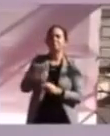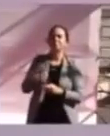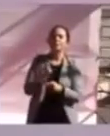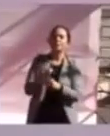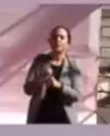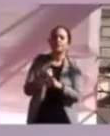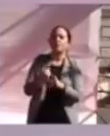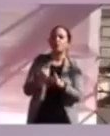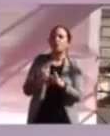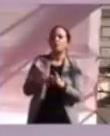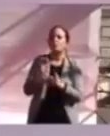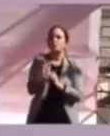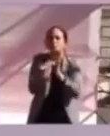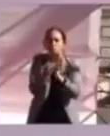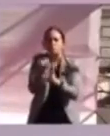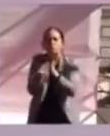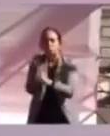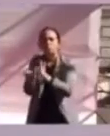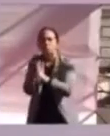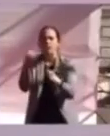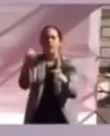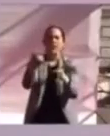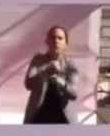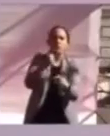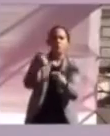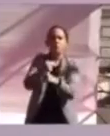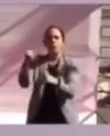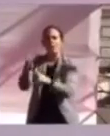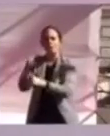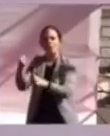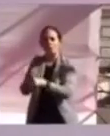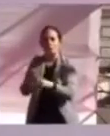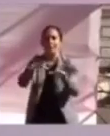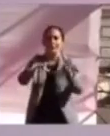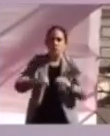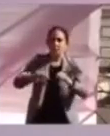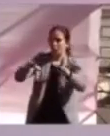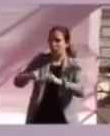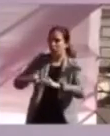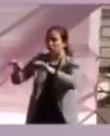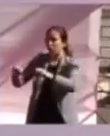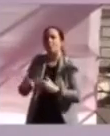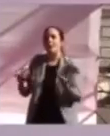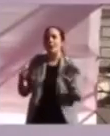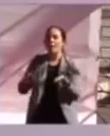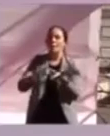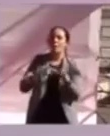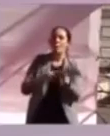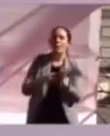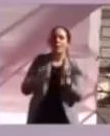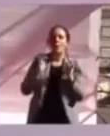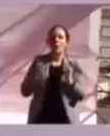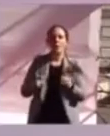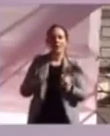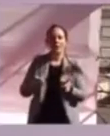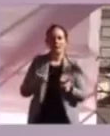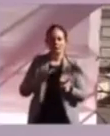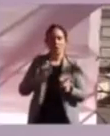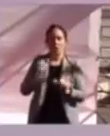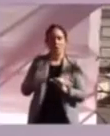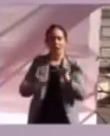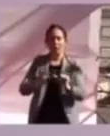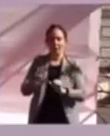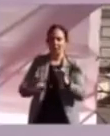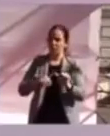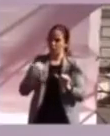nuovi posti di lavoro facendo assunzioni ma guardate che il problema anche qui c'è un cambiamento che dobbiamo fare guardate che il